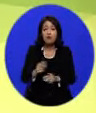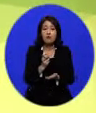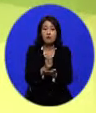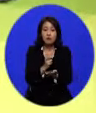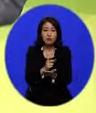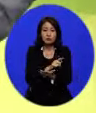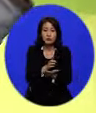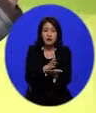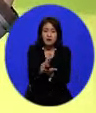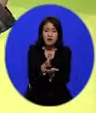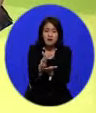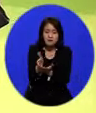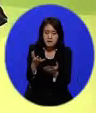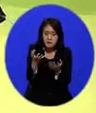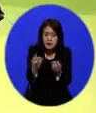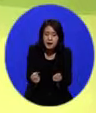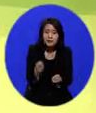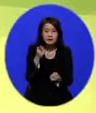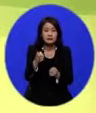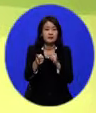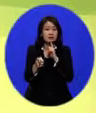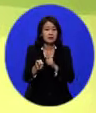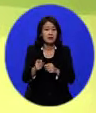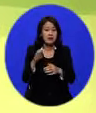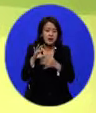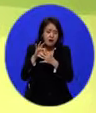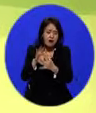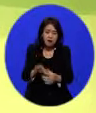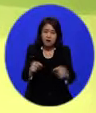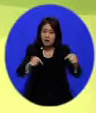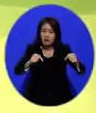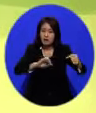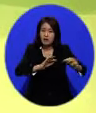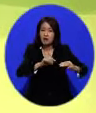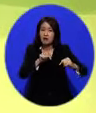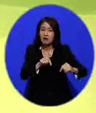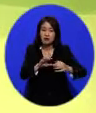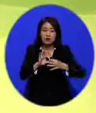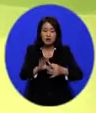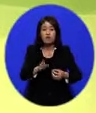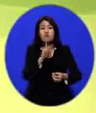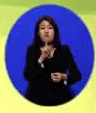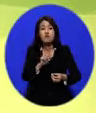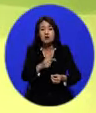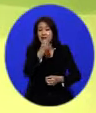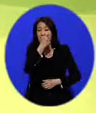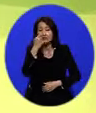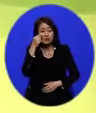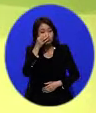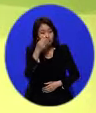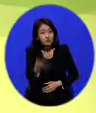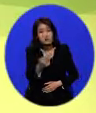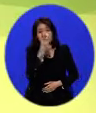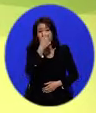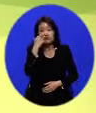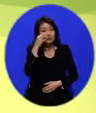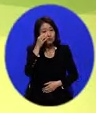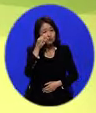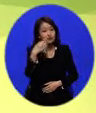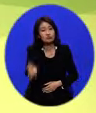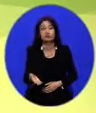법조계에도 가장 많이 가 있다고 해요. 왜? 끝없이 토론하면서요. 토론하면서 논리적인 근거를 대야 되거든요.